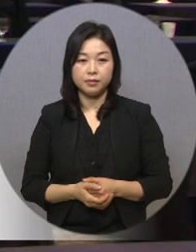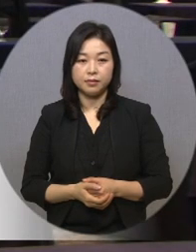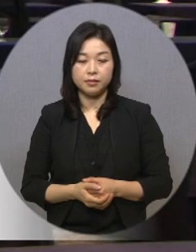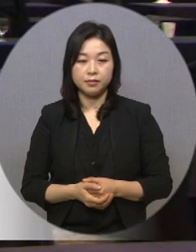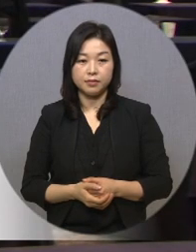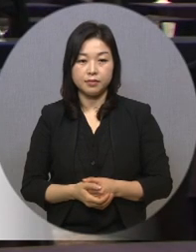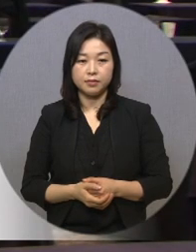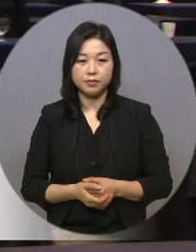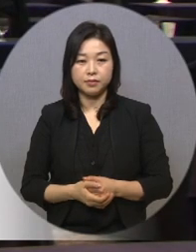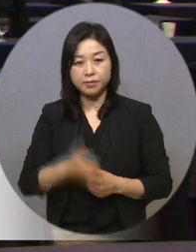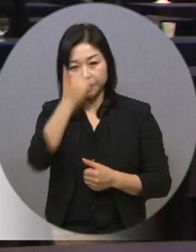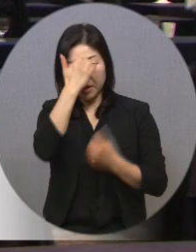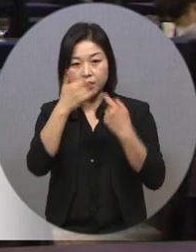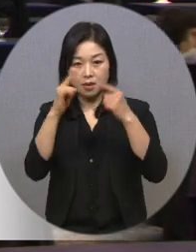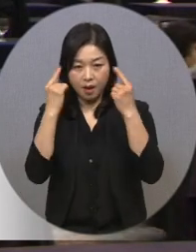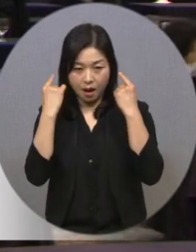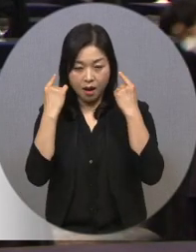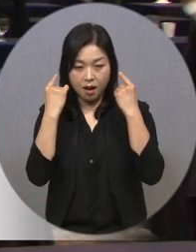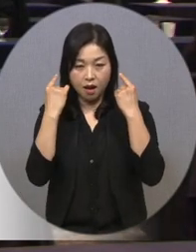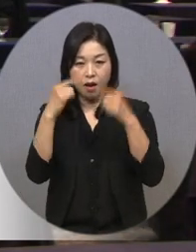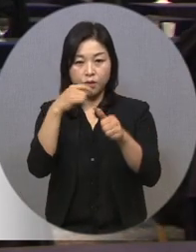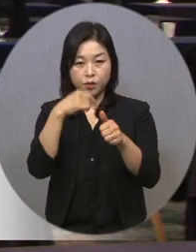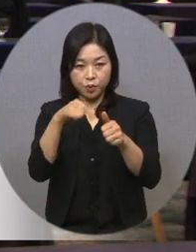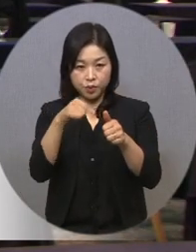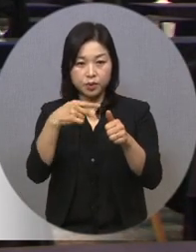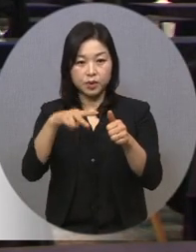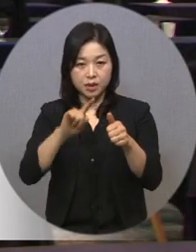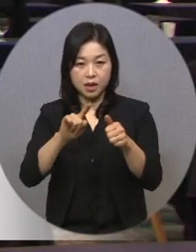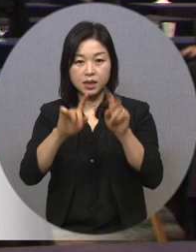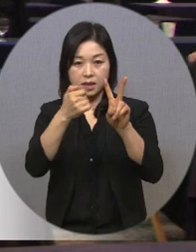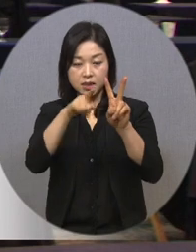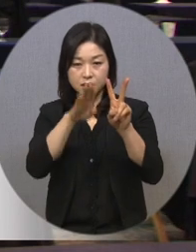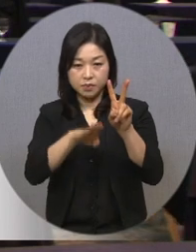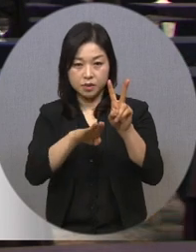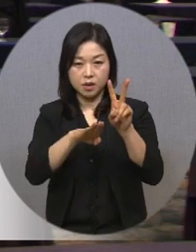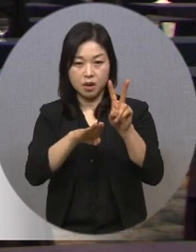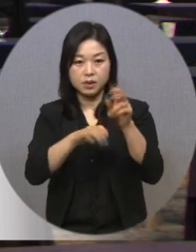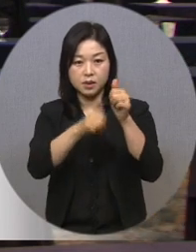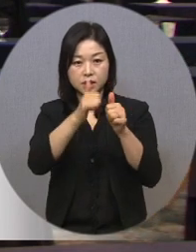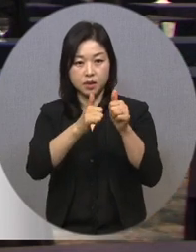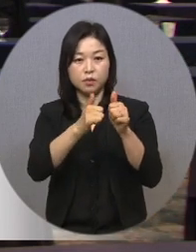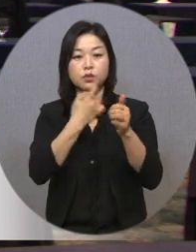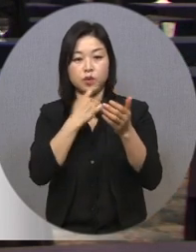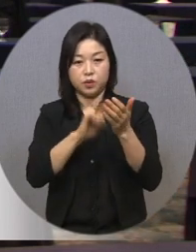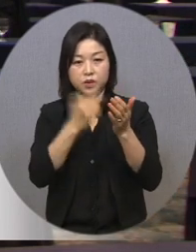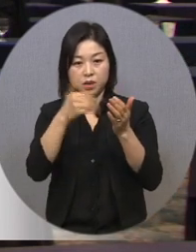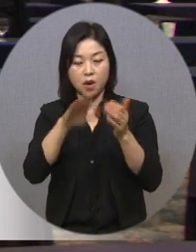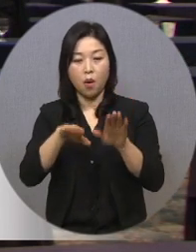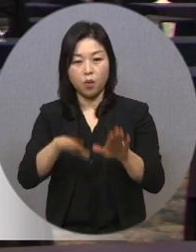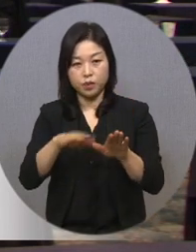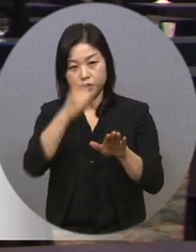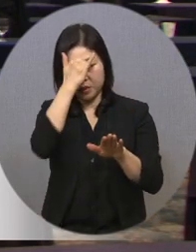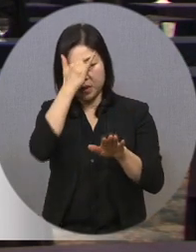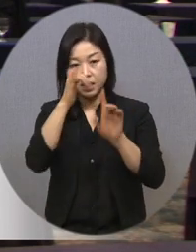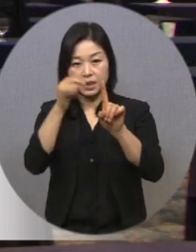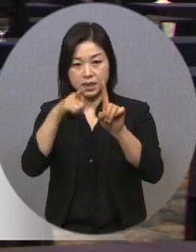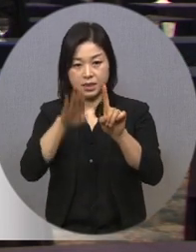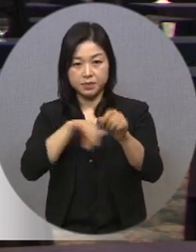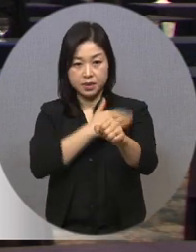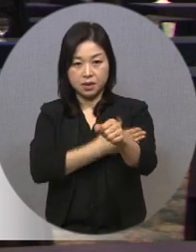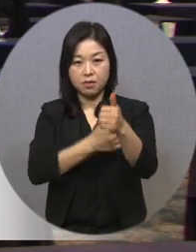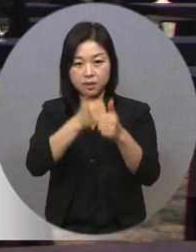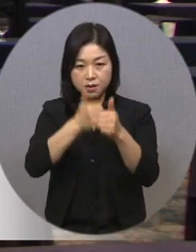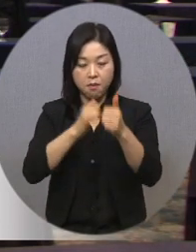저번 충유예 교육사 2급 시험은 난이도가 다소 쉬웠었는데 오늘 충유예 1급 자격시험은